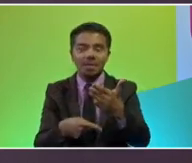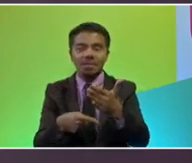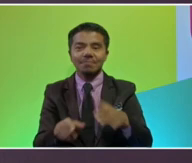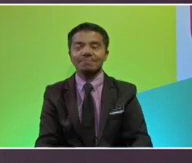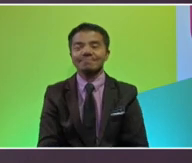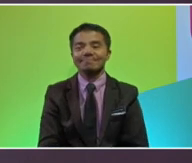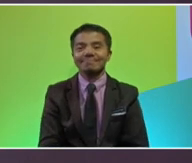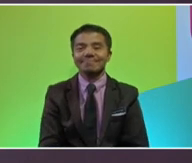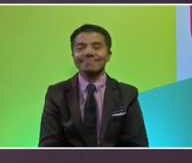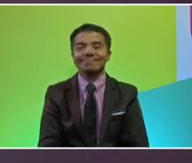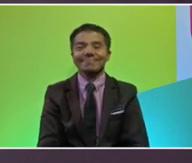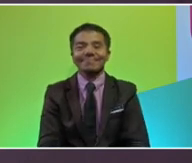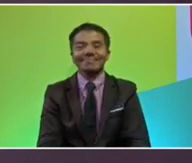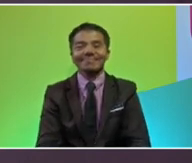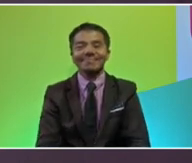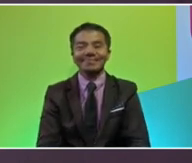cuman